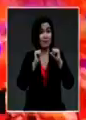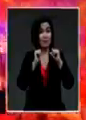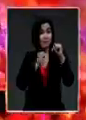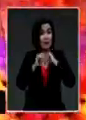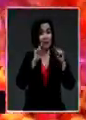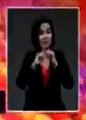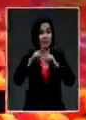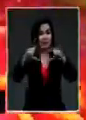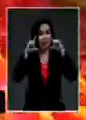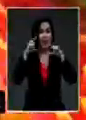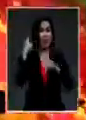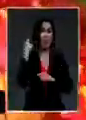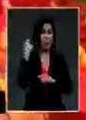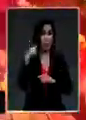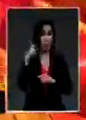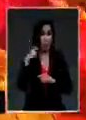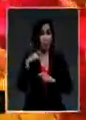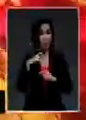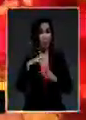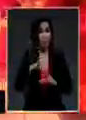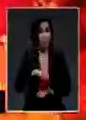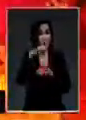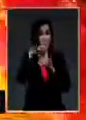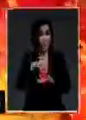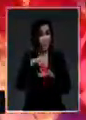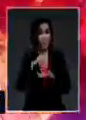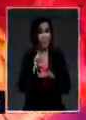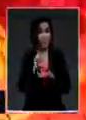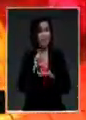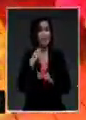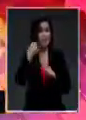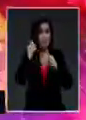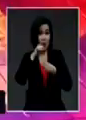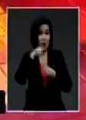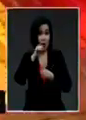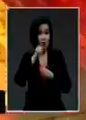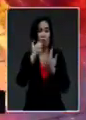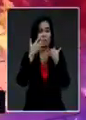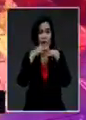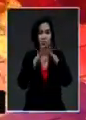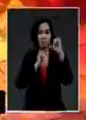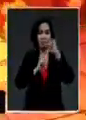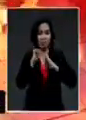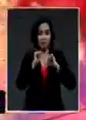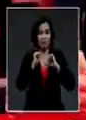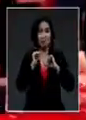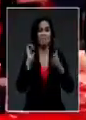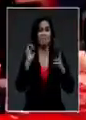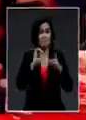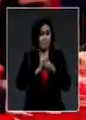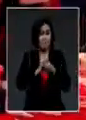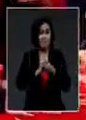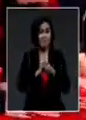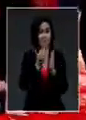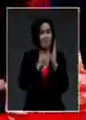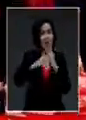ฮ่องกงมาเก๊าและก็ไต้หวันเข้ามาร่วมในงานแสดงนี้ด้วยจากที่ปักกิ่งนะคะแต่ว่ามีเขตปกครองพิเ